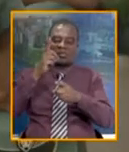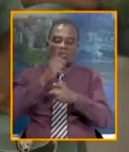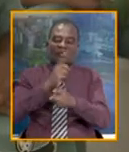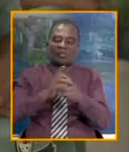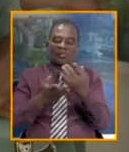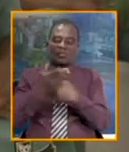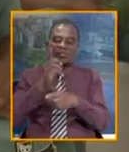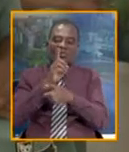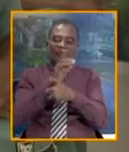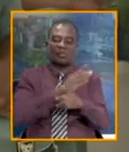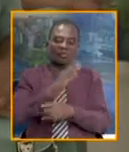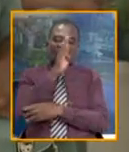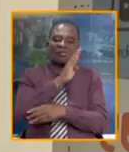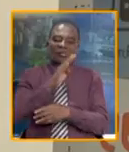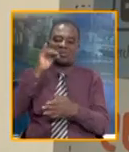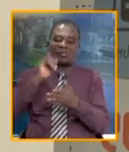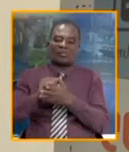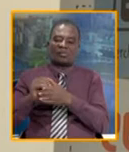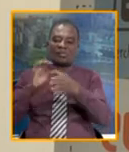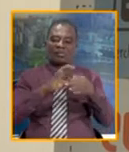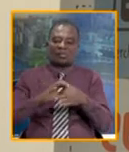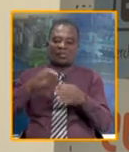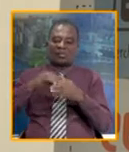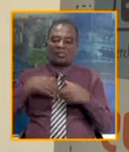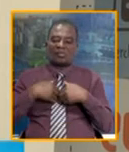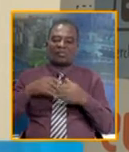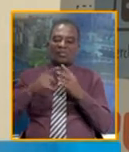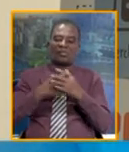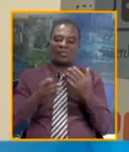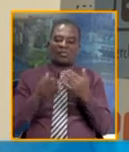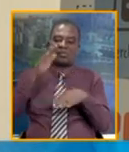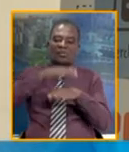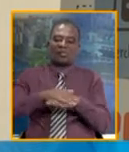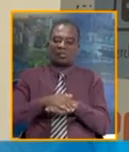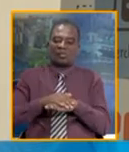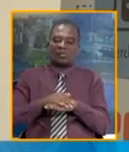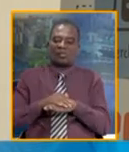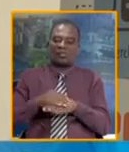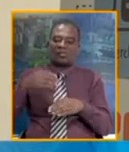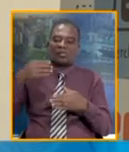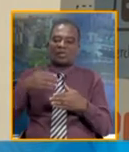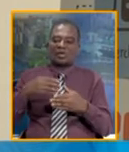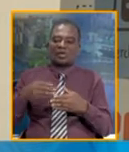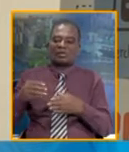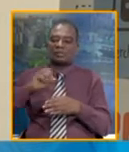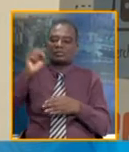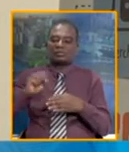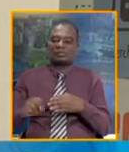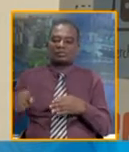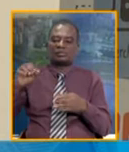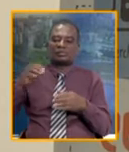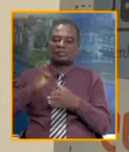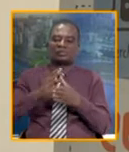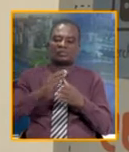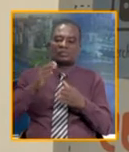des Eaux et Forêts. Cette collaboration a débouché sur un portefeuille de solutions alignées sur les trois